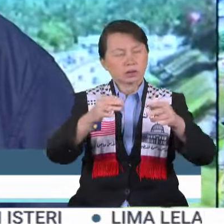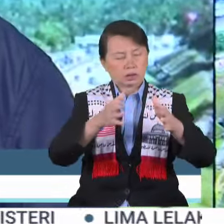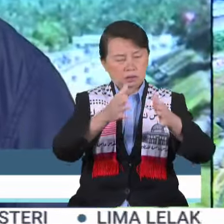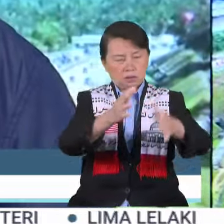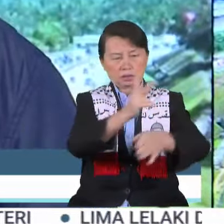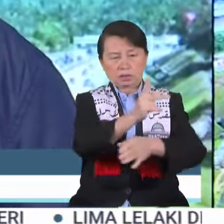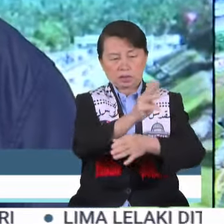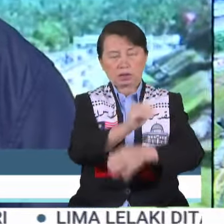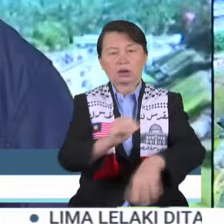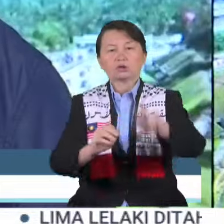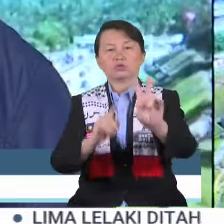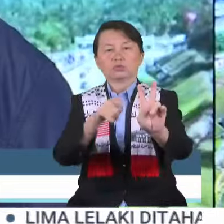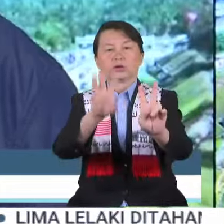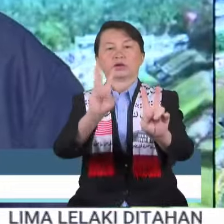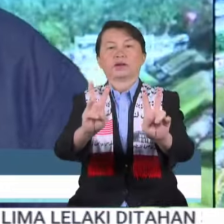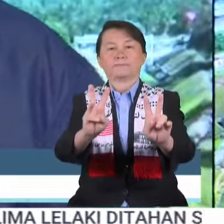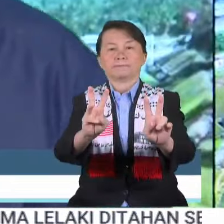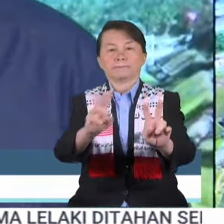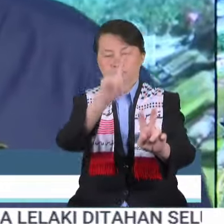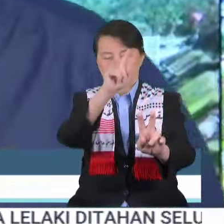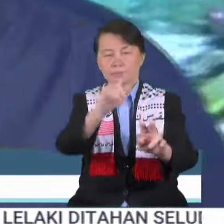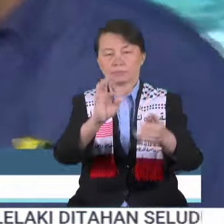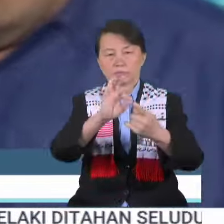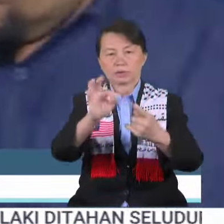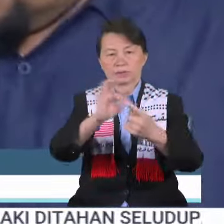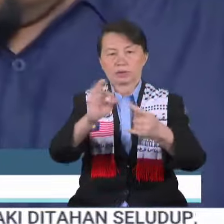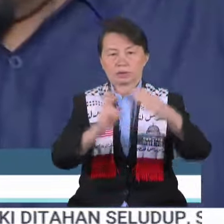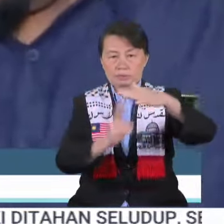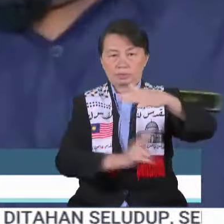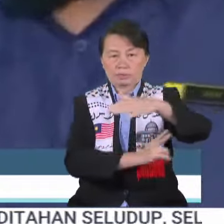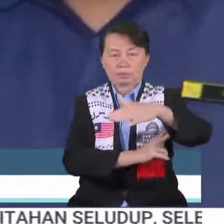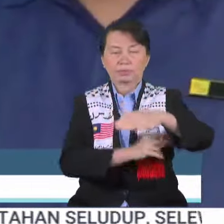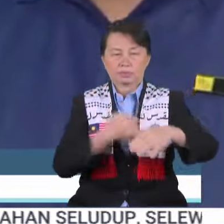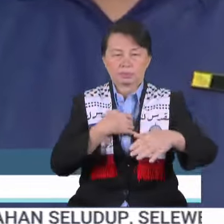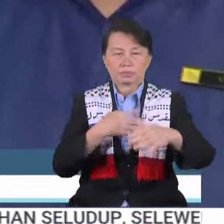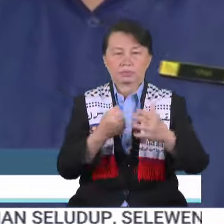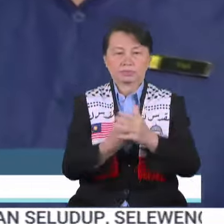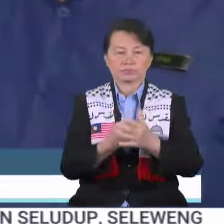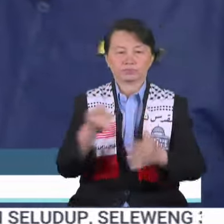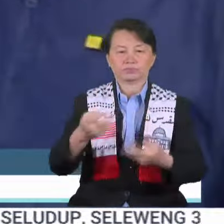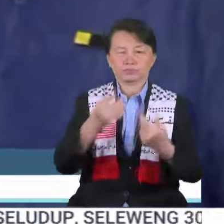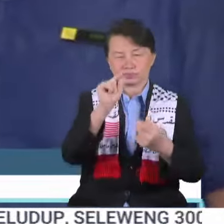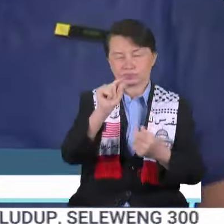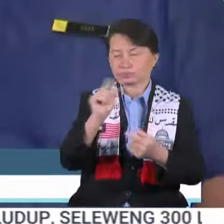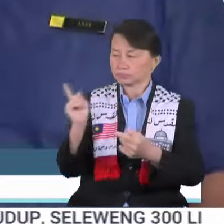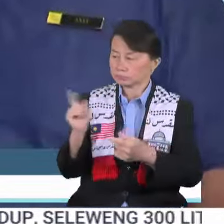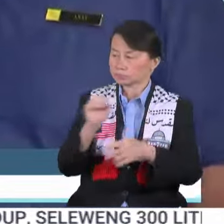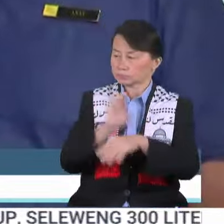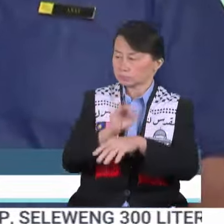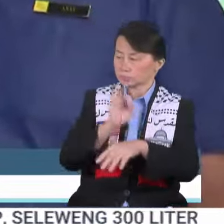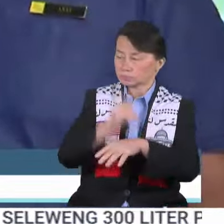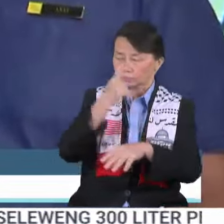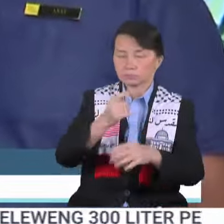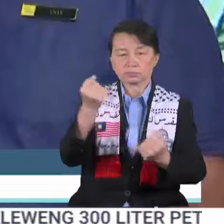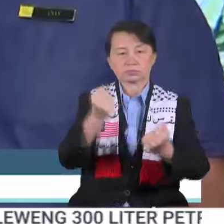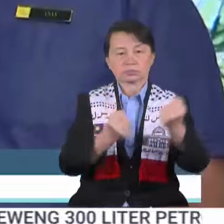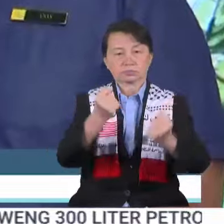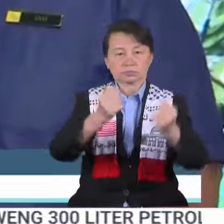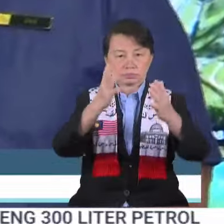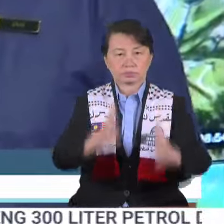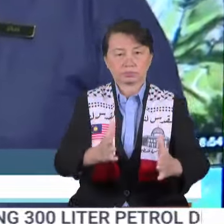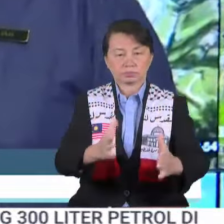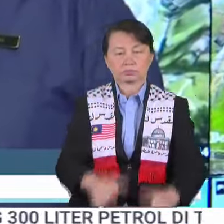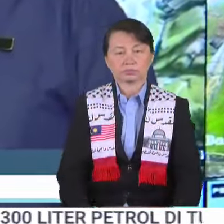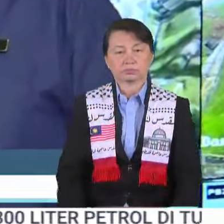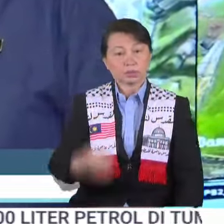menyebabkan kesakan berlaku di kedua-kedua arah. Jadi Tuan, mungkin sedikit pesanan buat pengguna-pengguna Lebuh Raya kini?